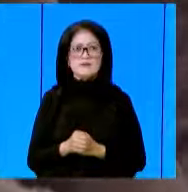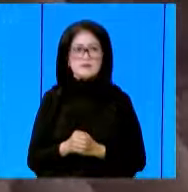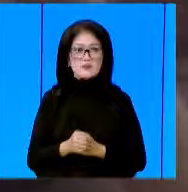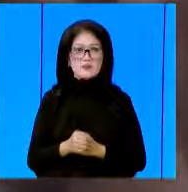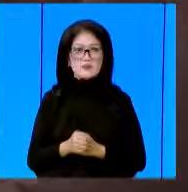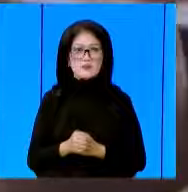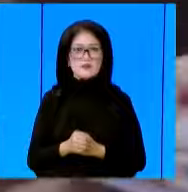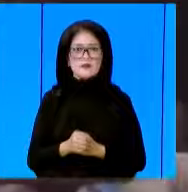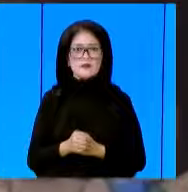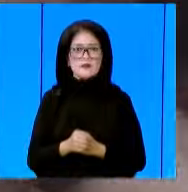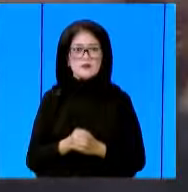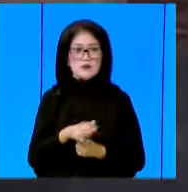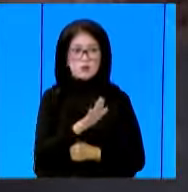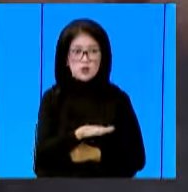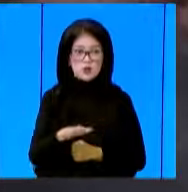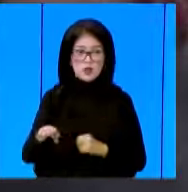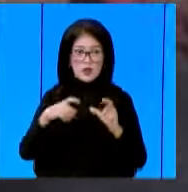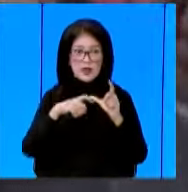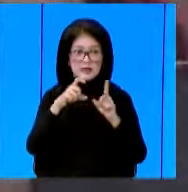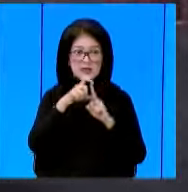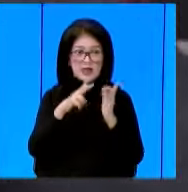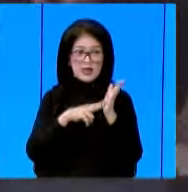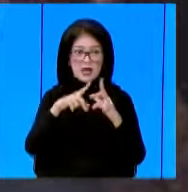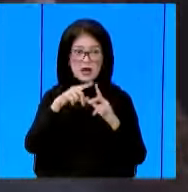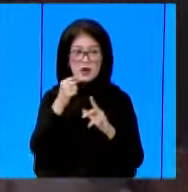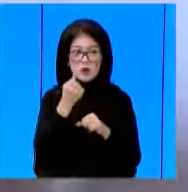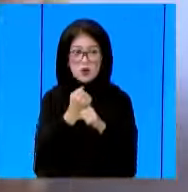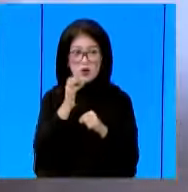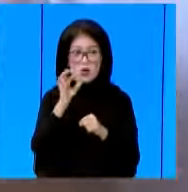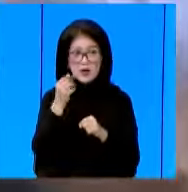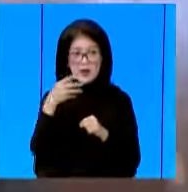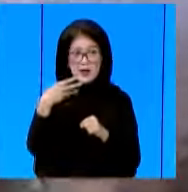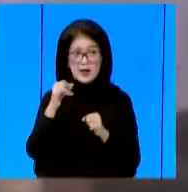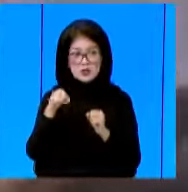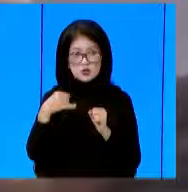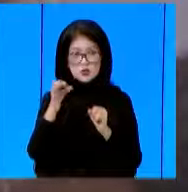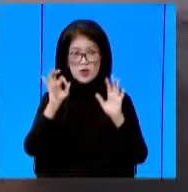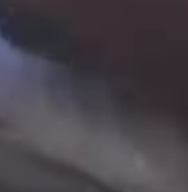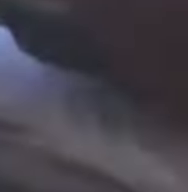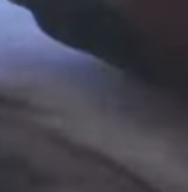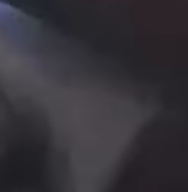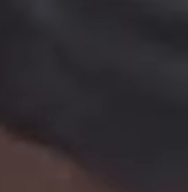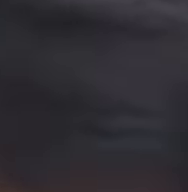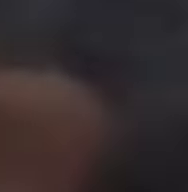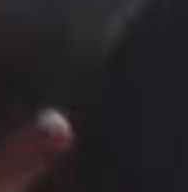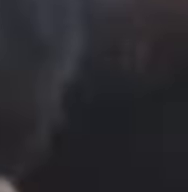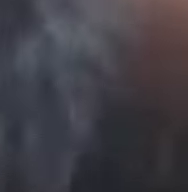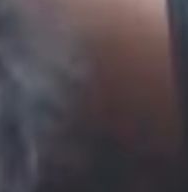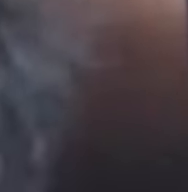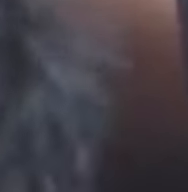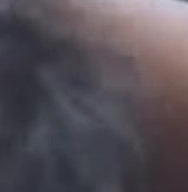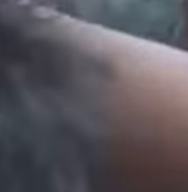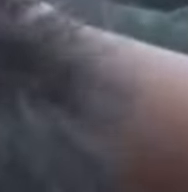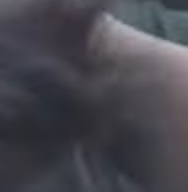Penuh antusias, ratusan siswa SD Magorejo 6 Surabaya ini berebut buku tulis gratis yang dibagikan Wakil Presiden terpilih Gibran